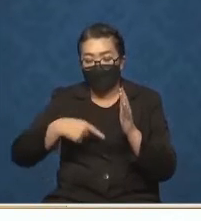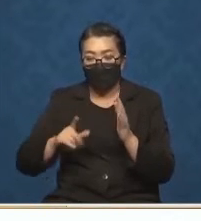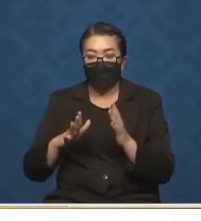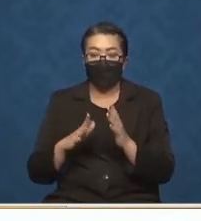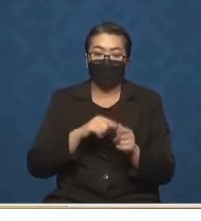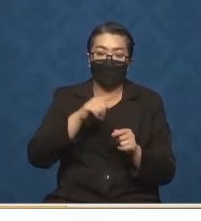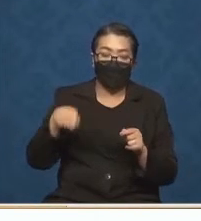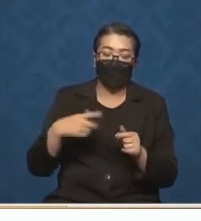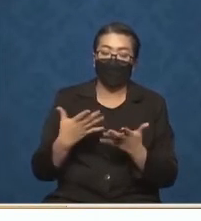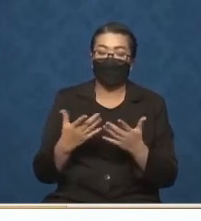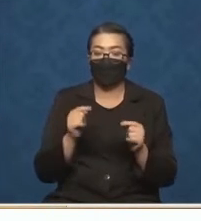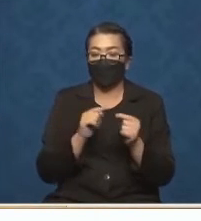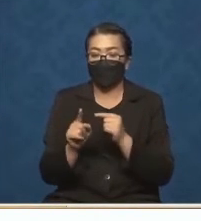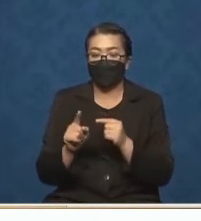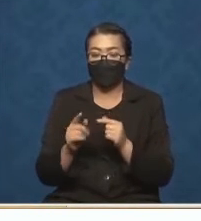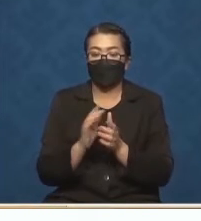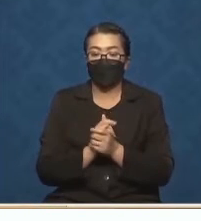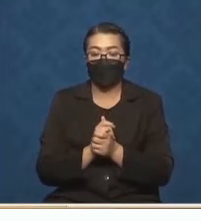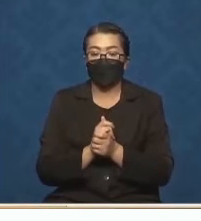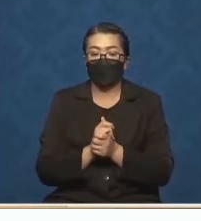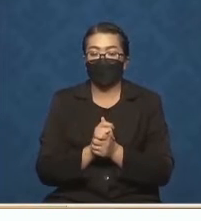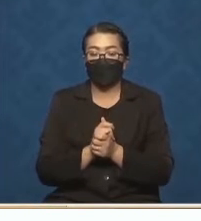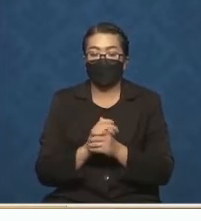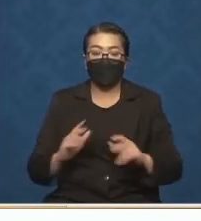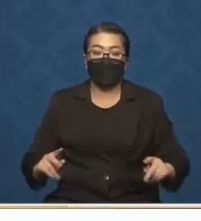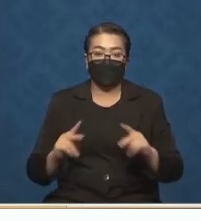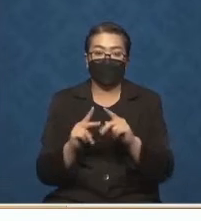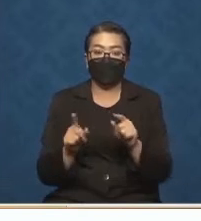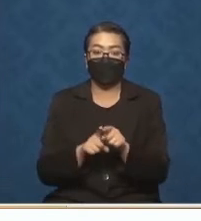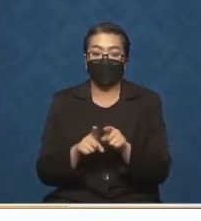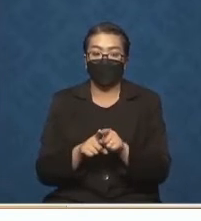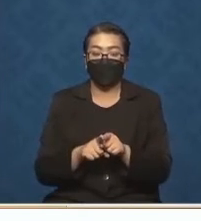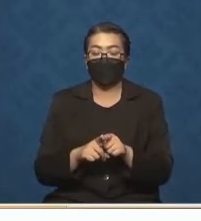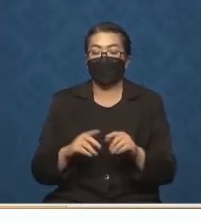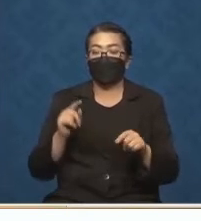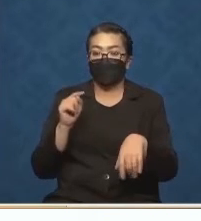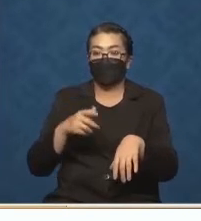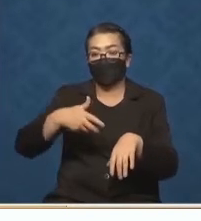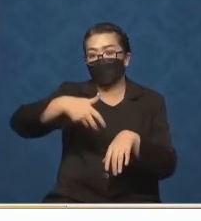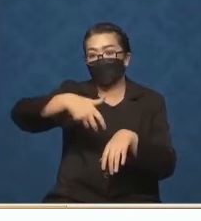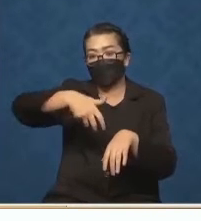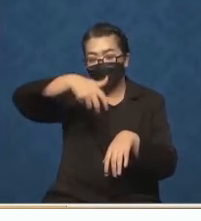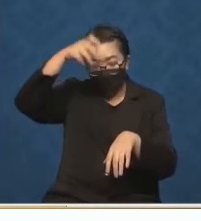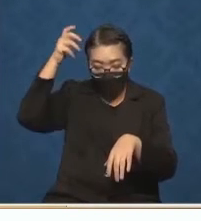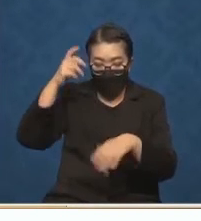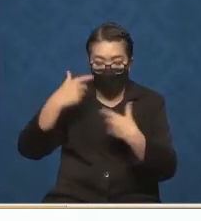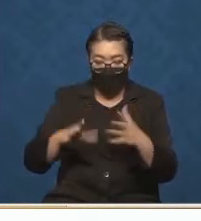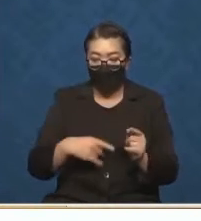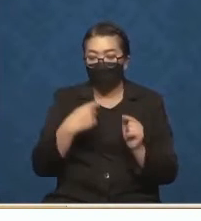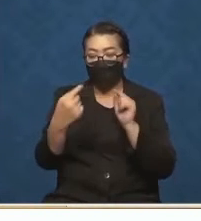่านในเส้นสายในกระสูเดียวกันขึ้ไปที่มาศัยเรื่องนี้กไปจบอยู่ที่